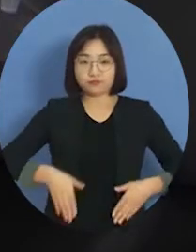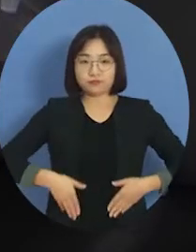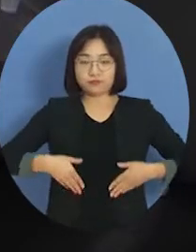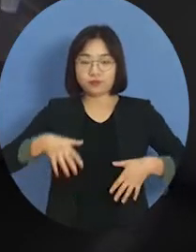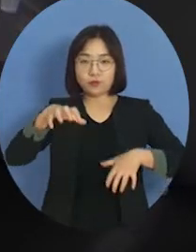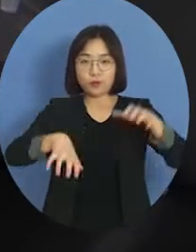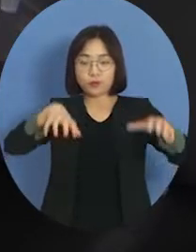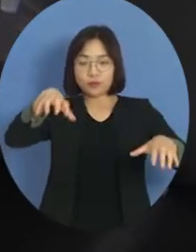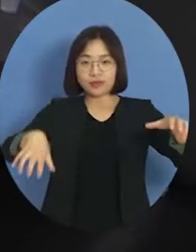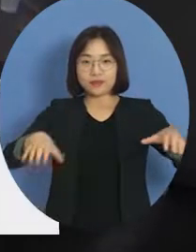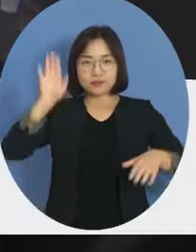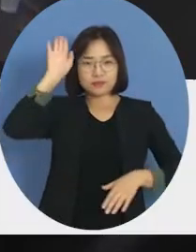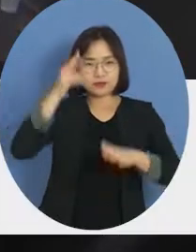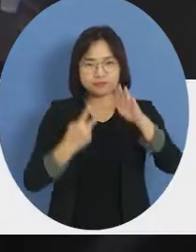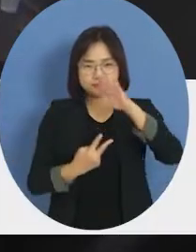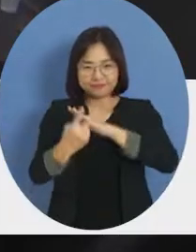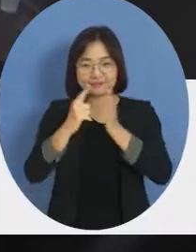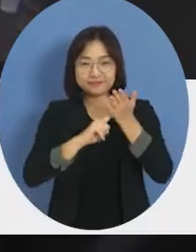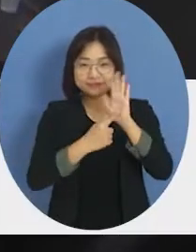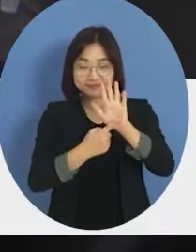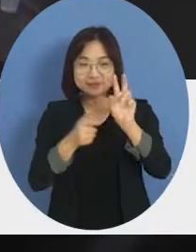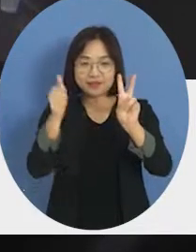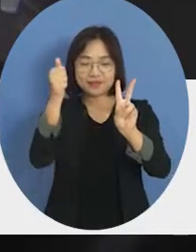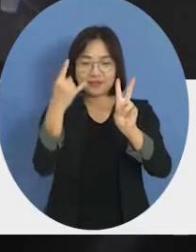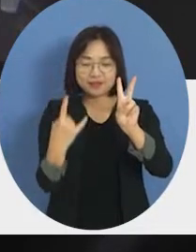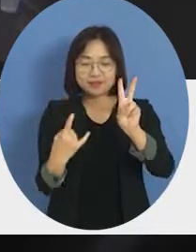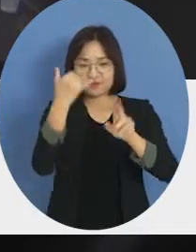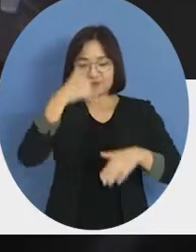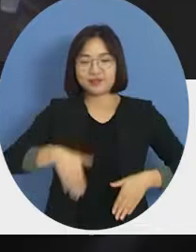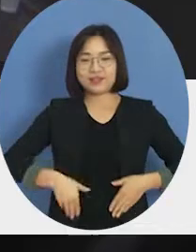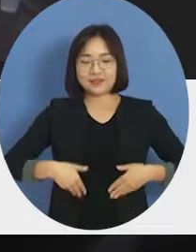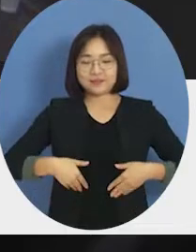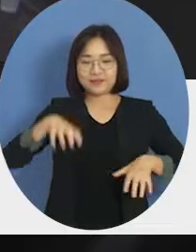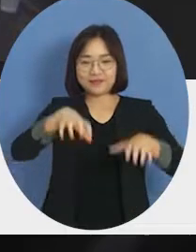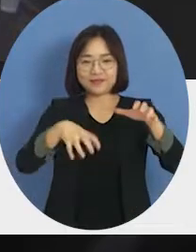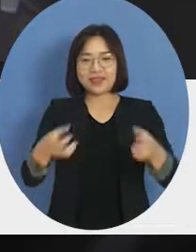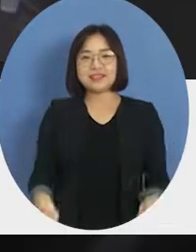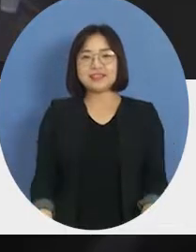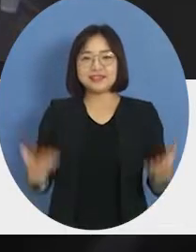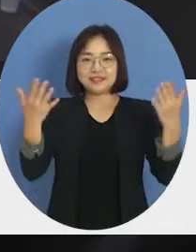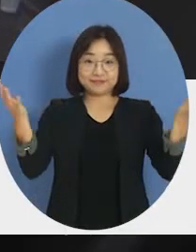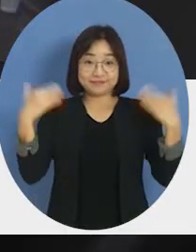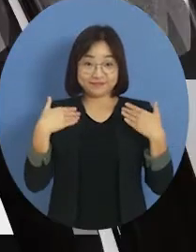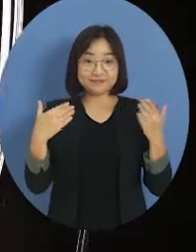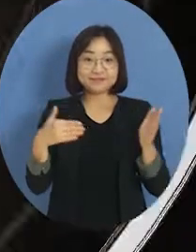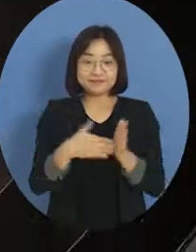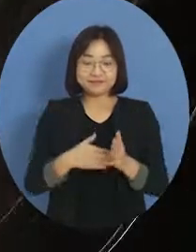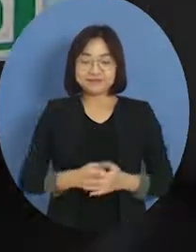충남형 동네자치의 미래 비전을 제시하는 제2회 충남형 동네자치 한마당이 열렸습니다.